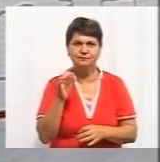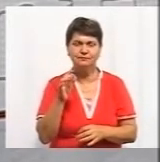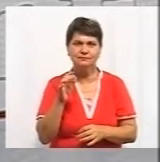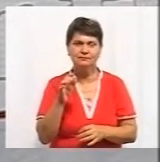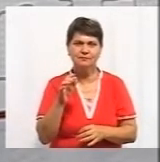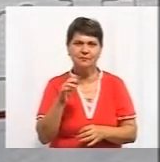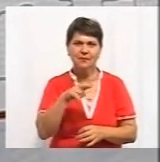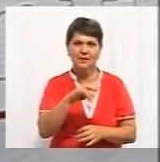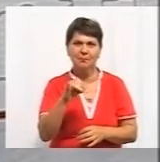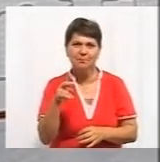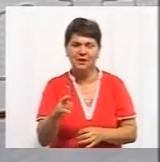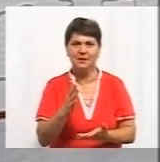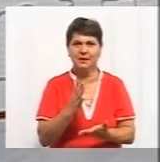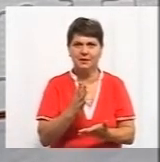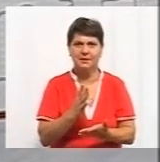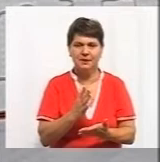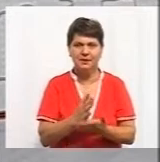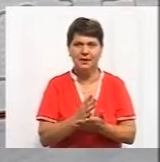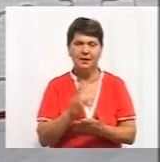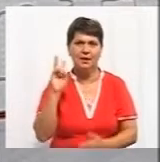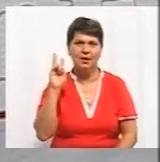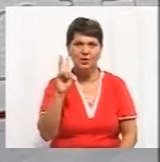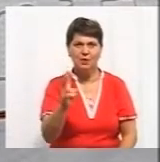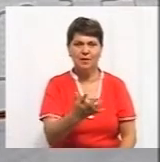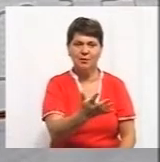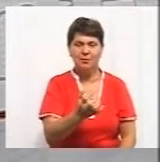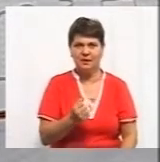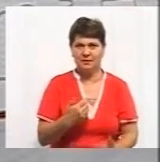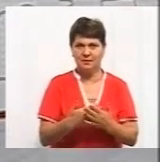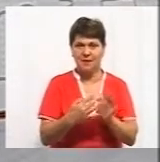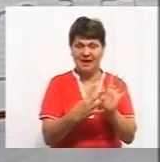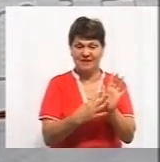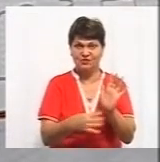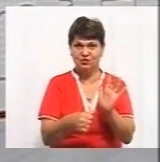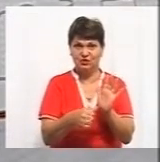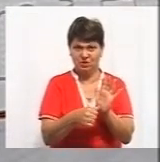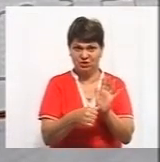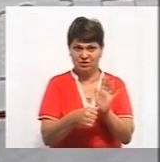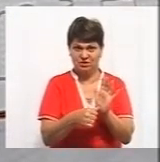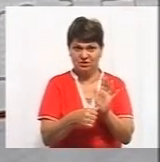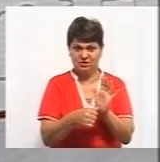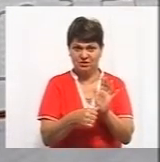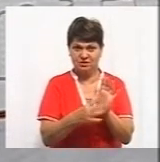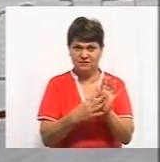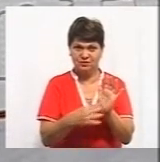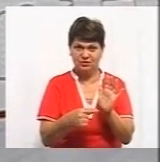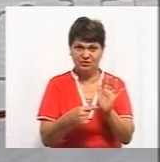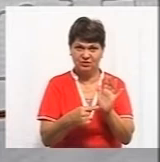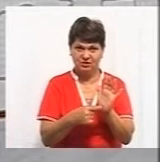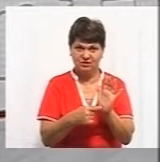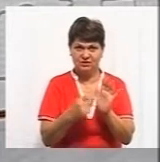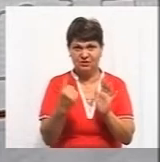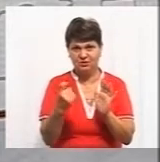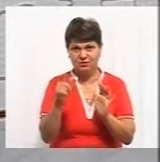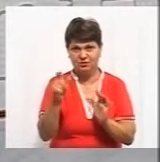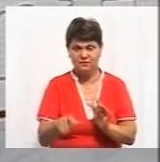право брати, то ви розумієте, якщо тролейбус бере там порядка 96-100 чоловік при повній загрузці, то сьогодні